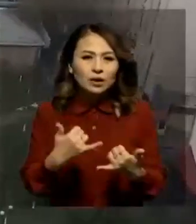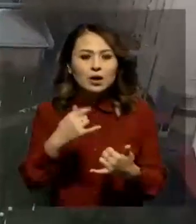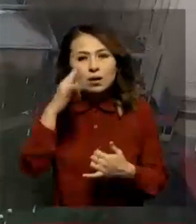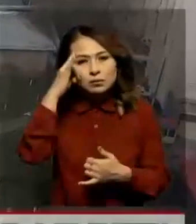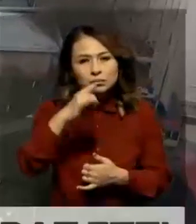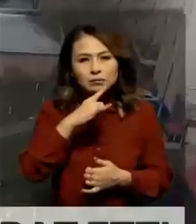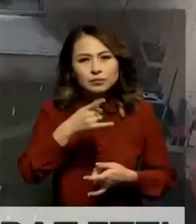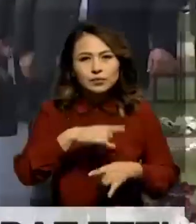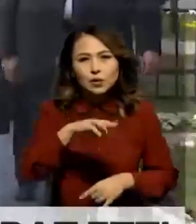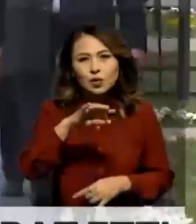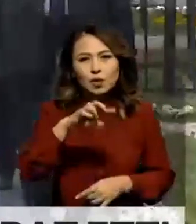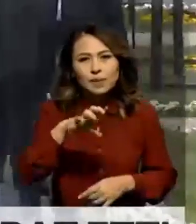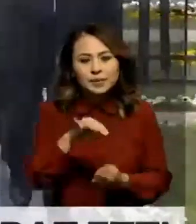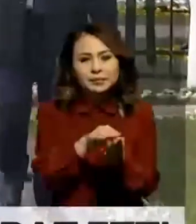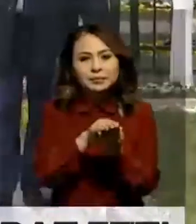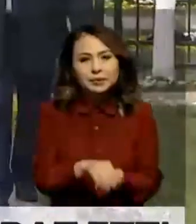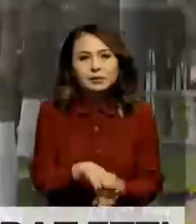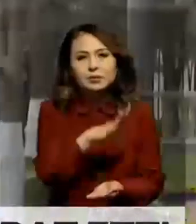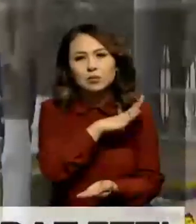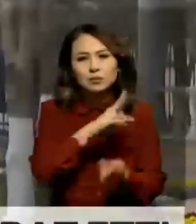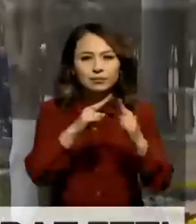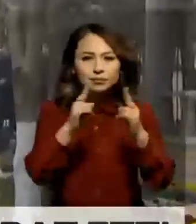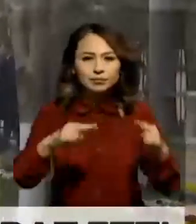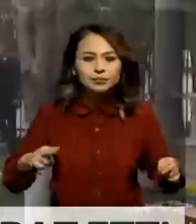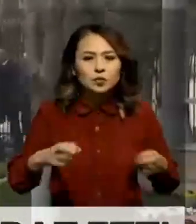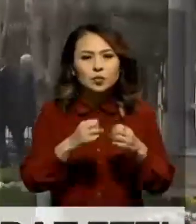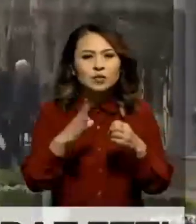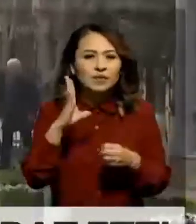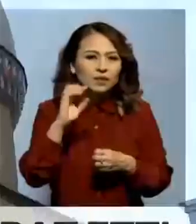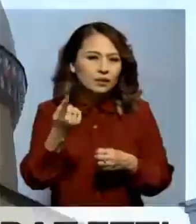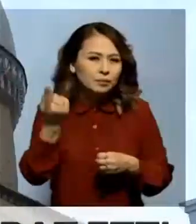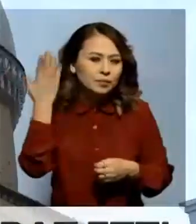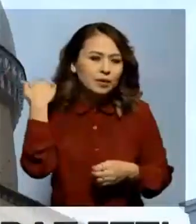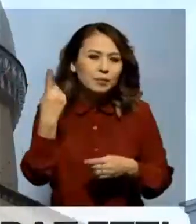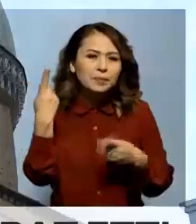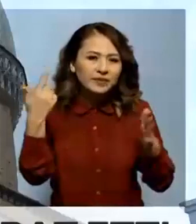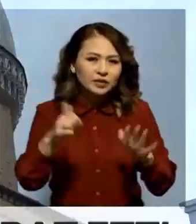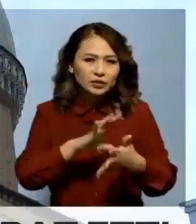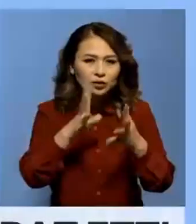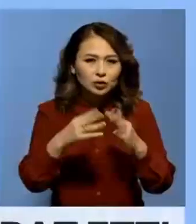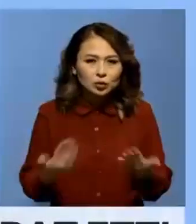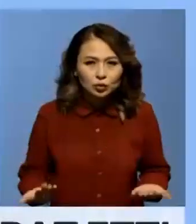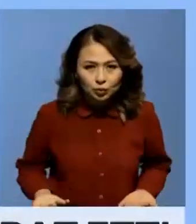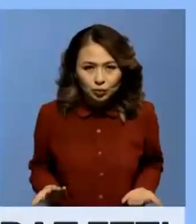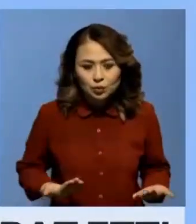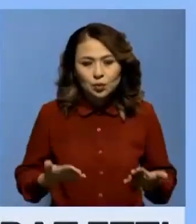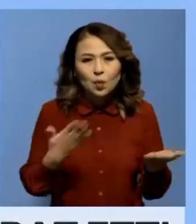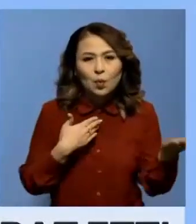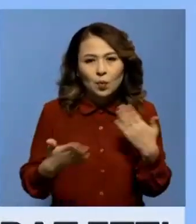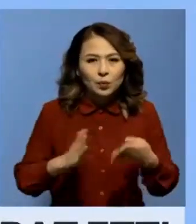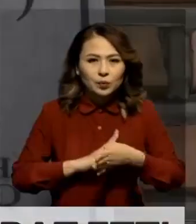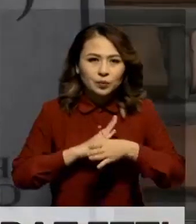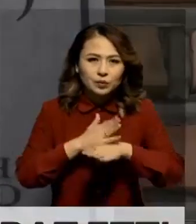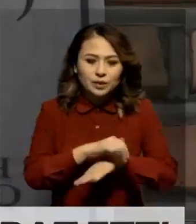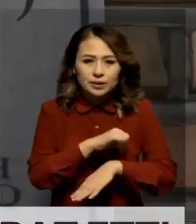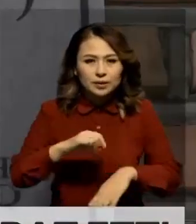туар перзенті Төлебей жерленген. Сәулет кешені 15-ші ғасырдың бірінші жартысында салынған, ол қала тұрғындары мен қонақтары арасында ең